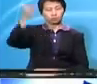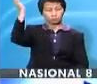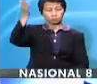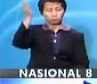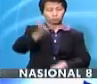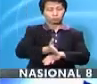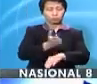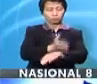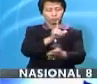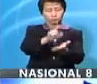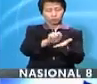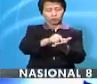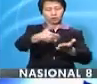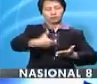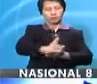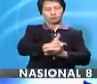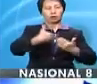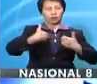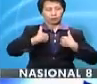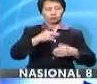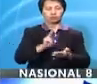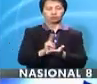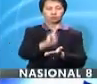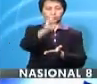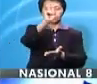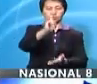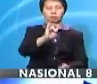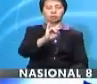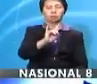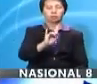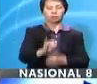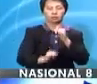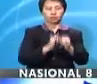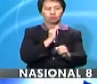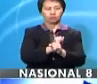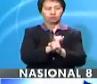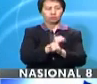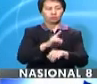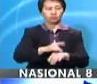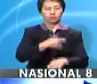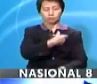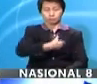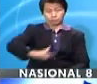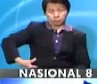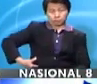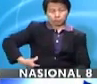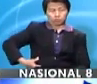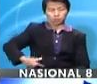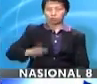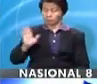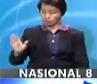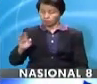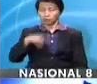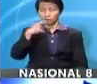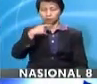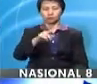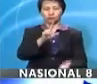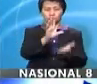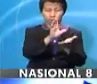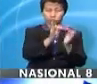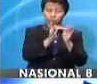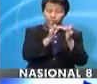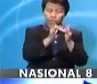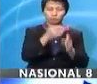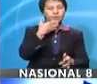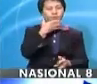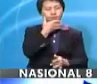Perkembangan Media Baru diadakan di University of International Business and Economics, Beijing. Menurut beliau, media sosial di kalangan